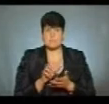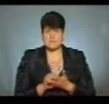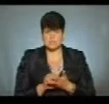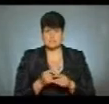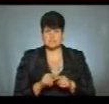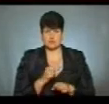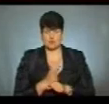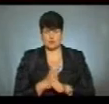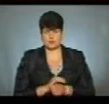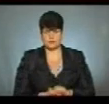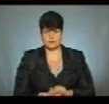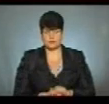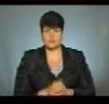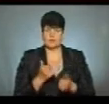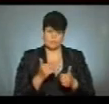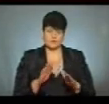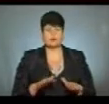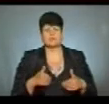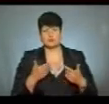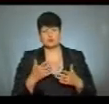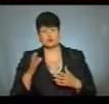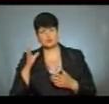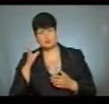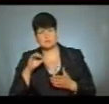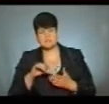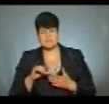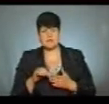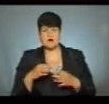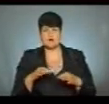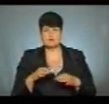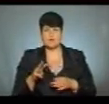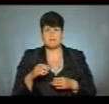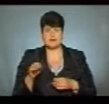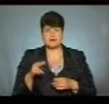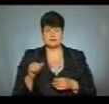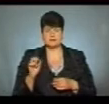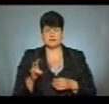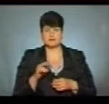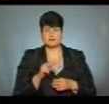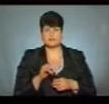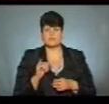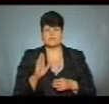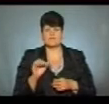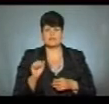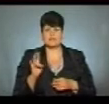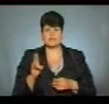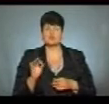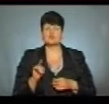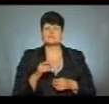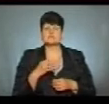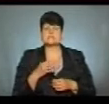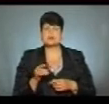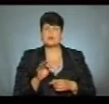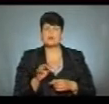цією роботою. Добре, я пропоную ще послухати представника Автомайдану Павла Іванечка, що він сказав про